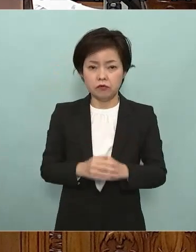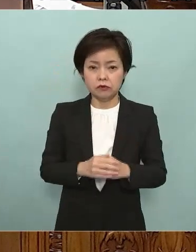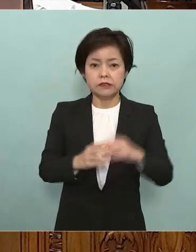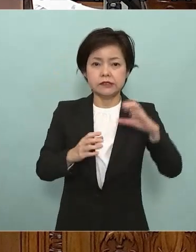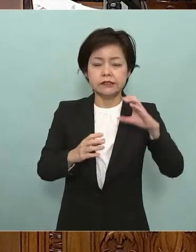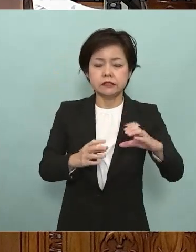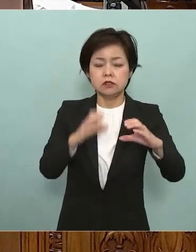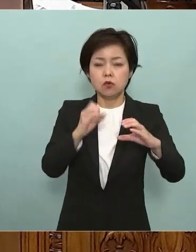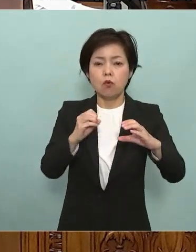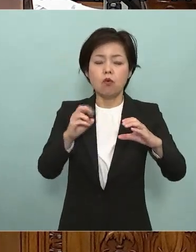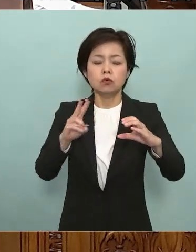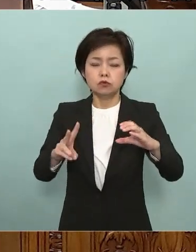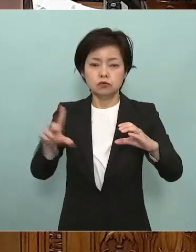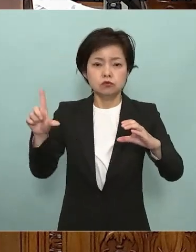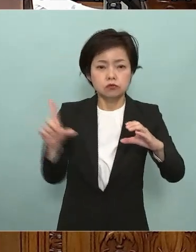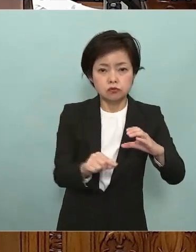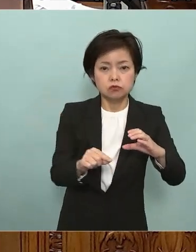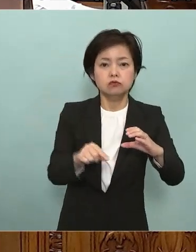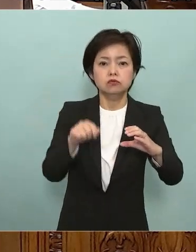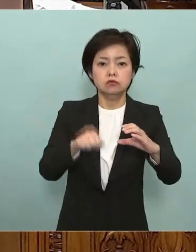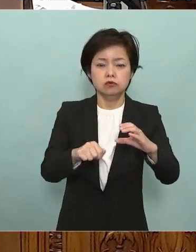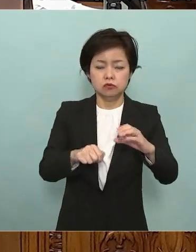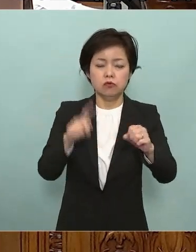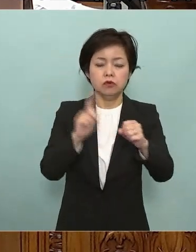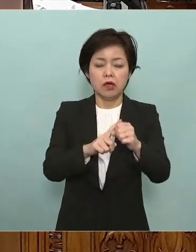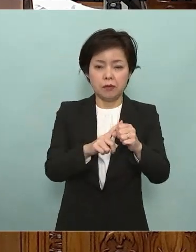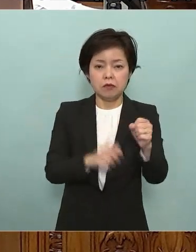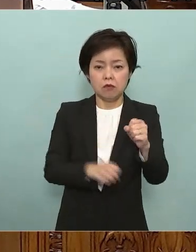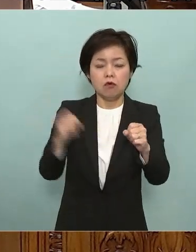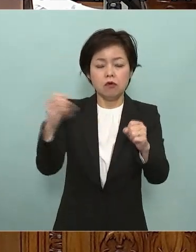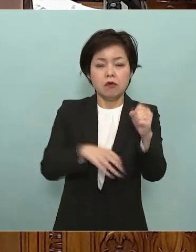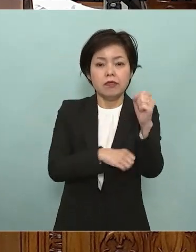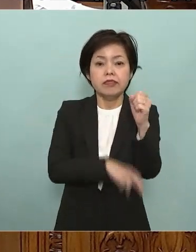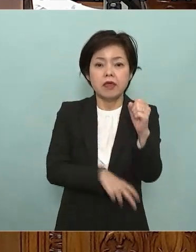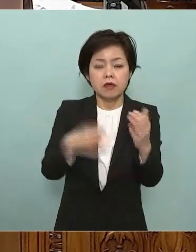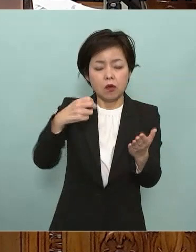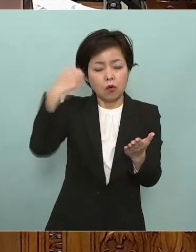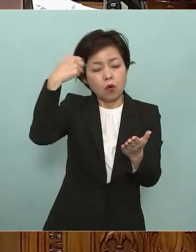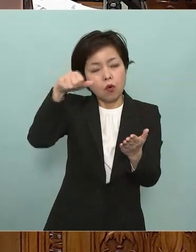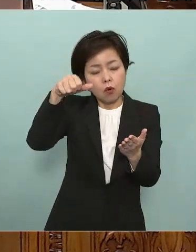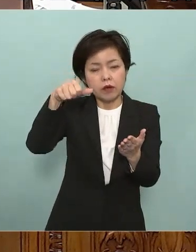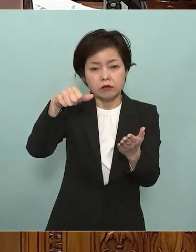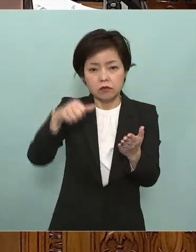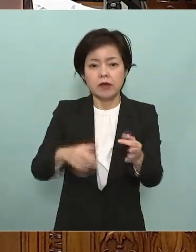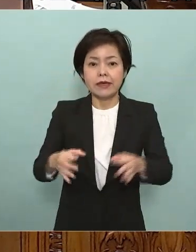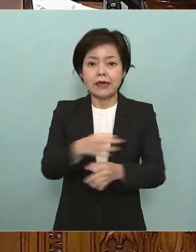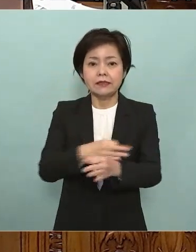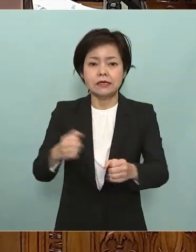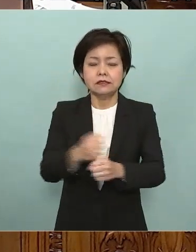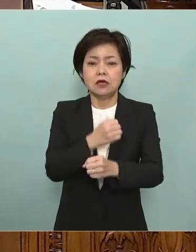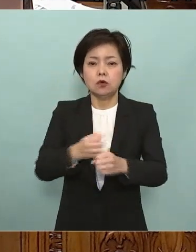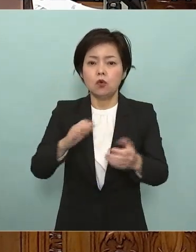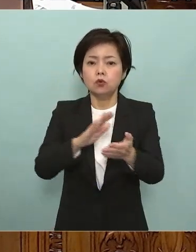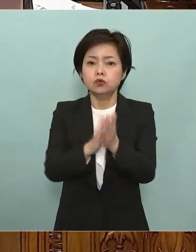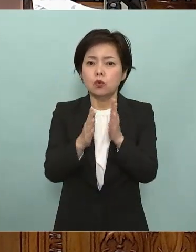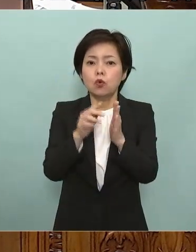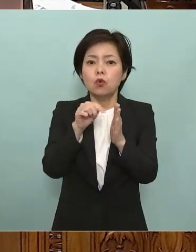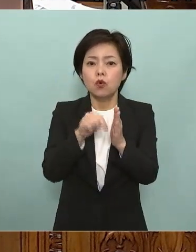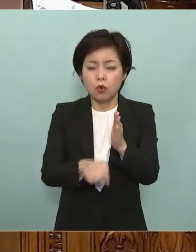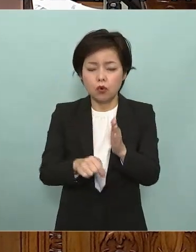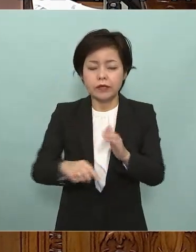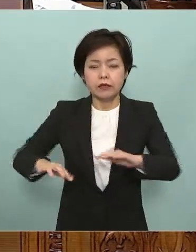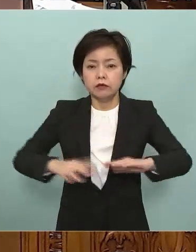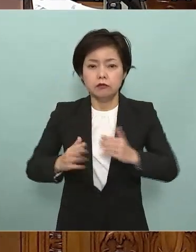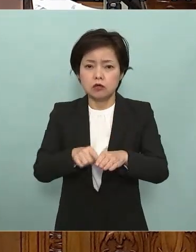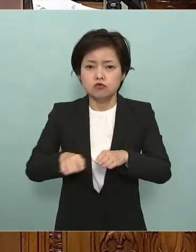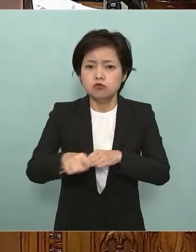素電源法案が環境委員会ではなく経産委員会で議論されるなど、経済最優先の政策志